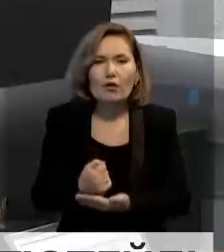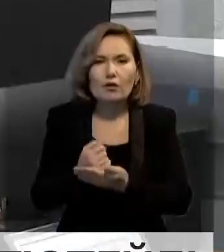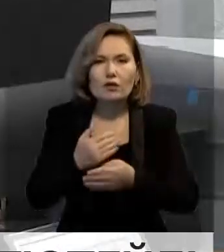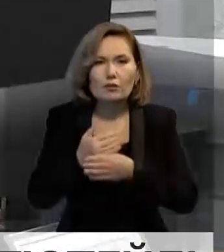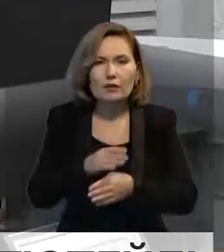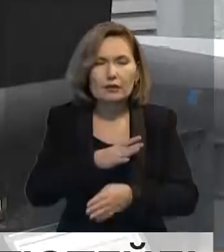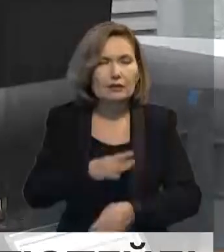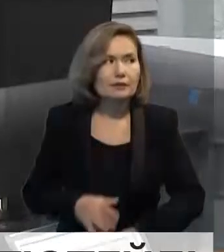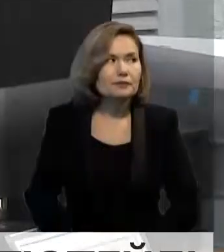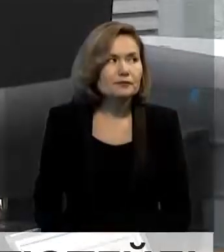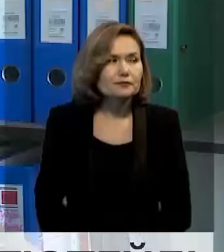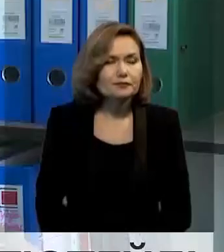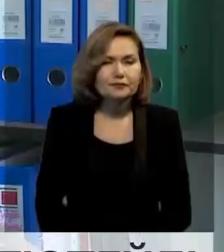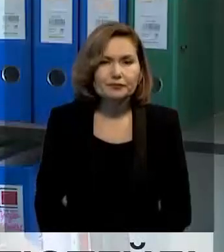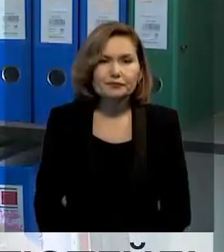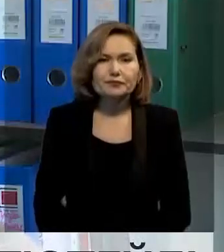отыр.